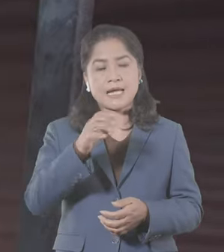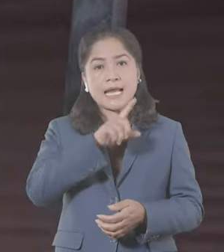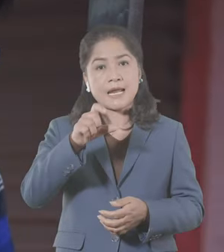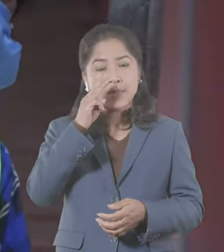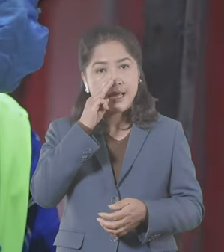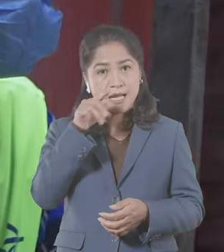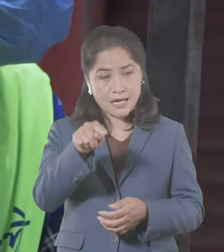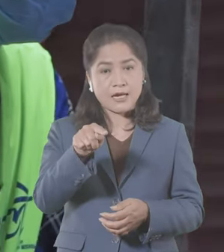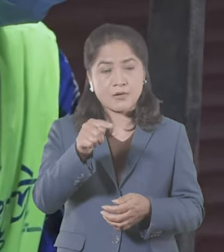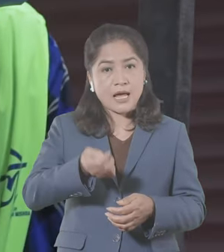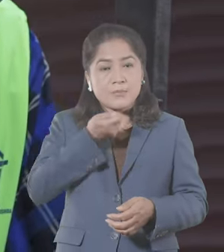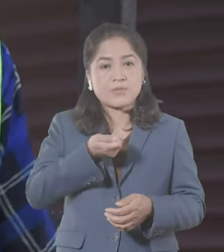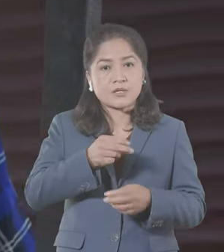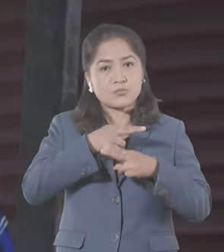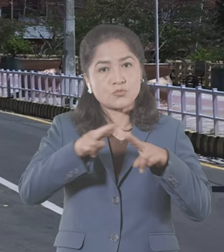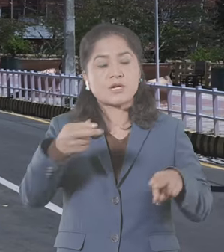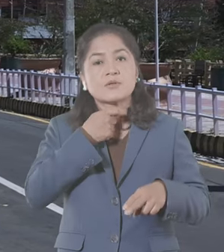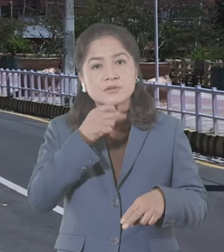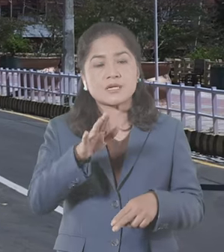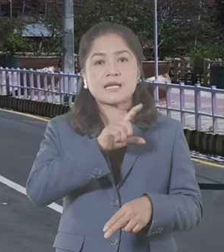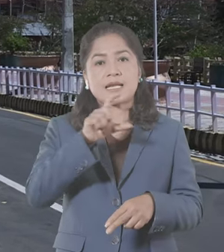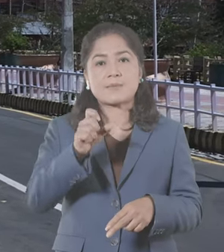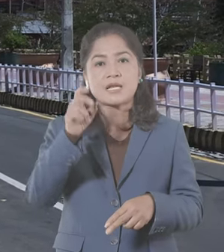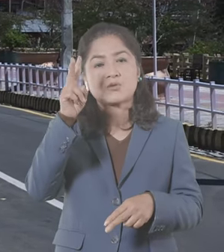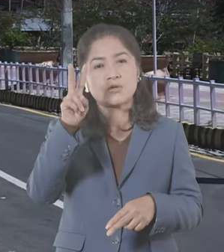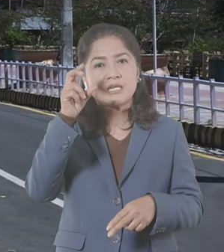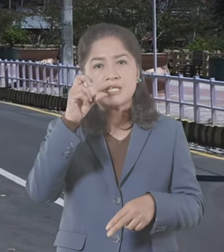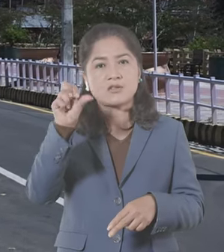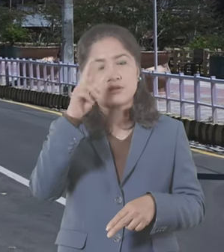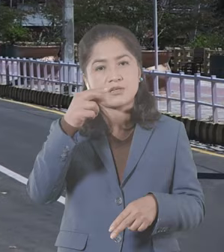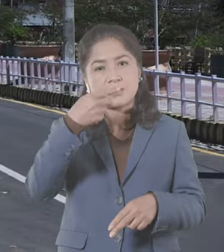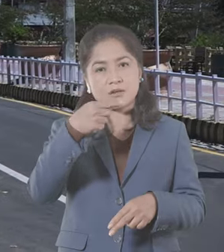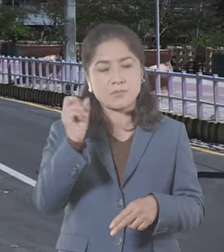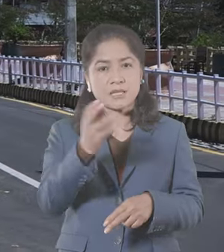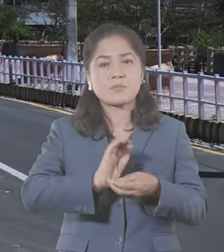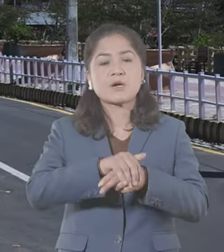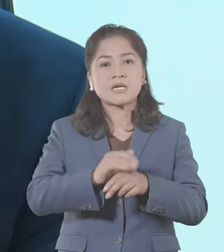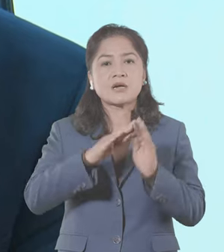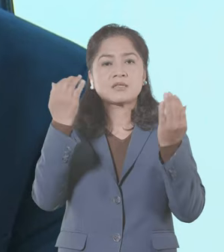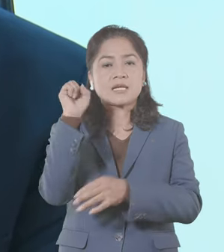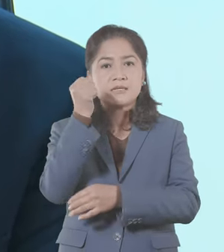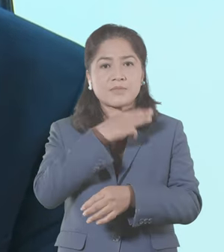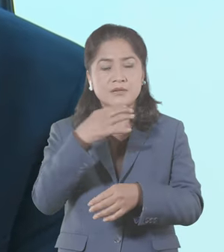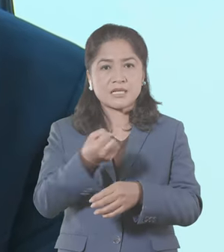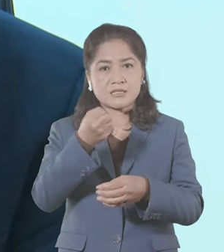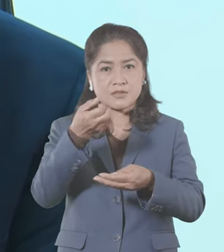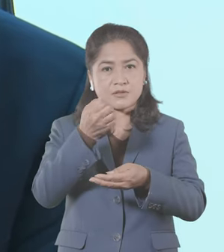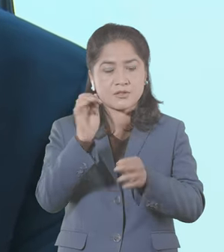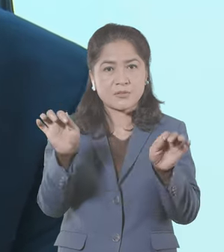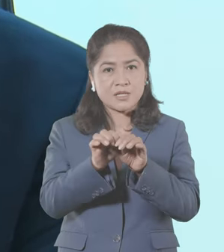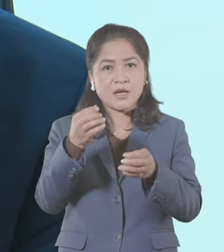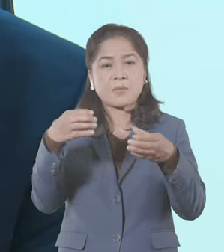मानवाधिकार प्रति नेपालको अविचलित प्रतिबद्धता रहेको छ। नेपाल दुई दर्जन भन्दा बढी मानवाधिकार सम्बन्धी अन्तर्राष्ट्रिय